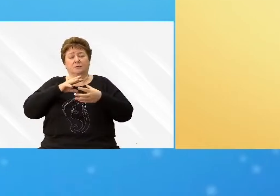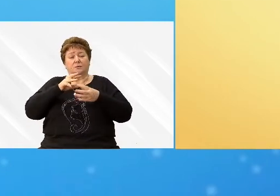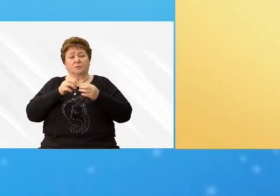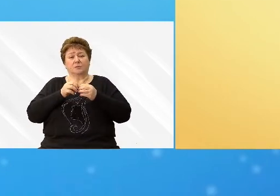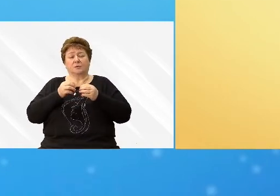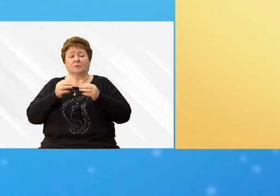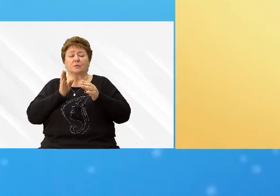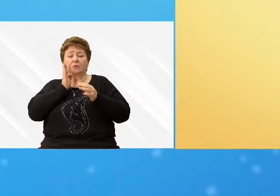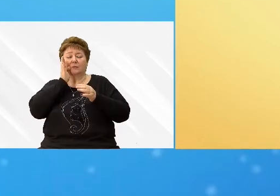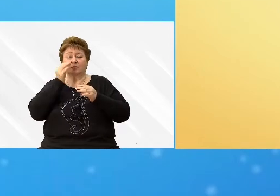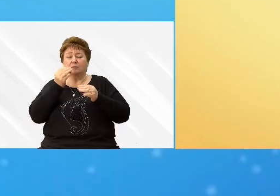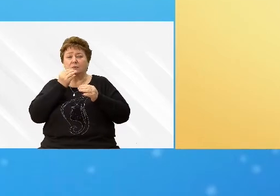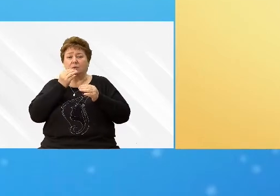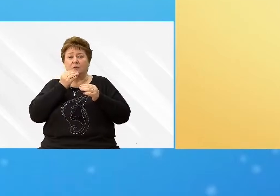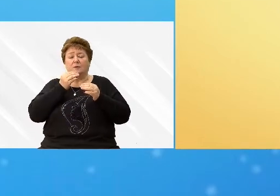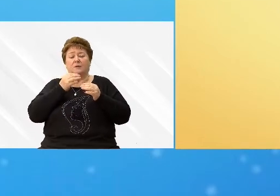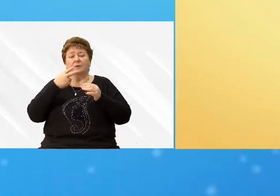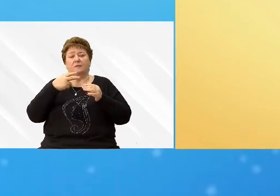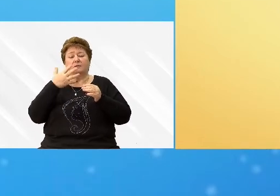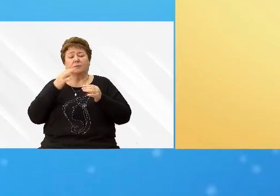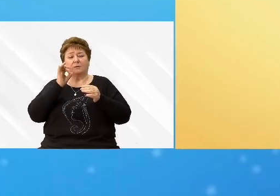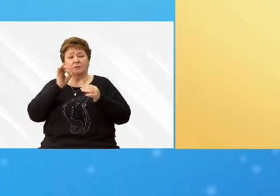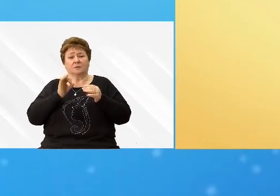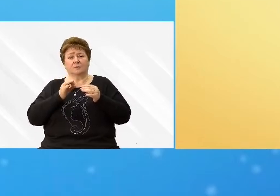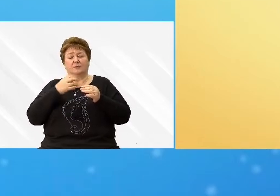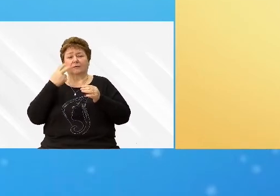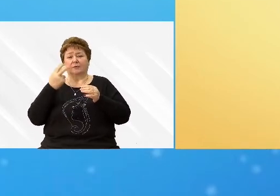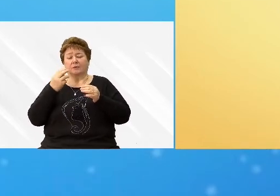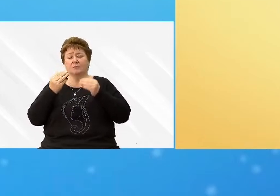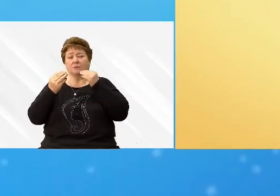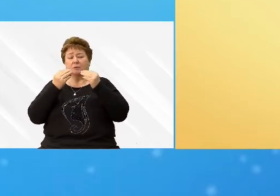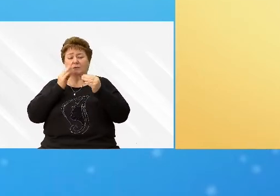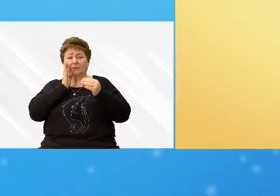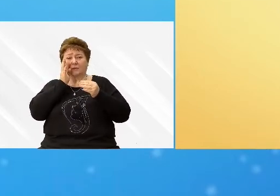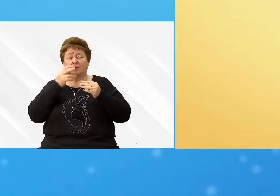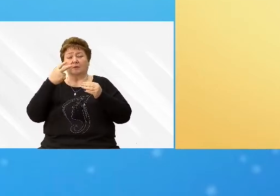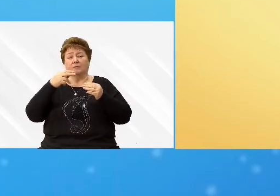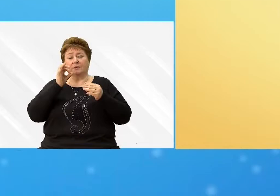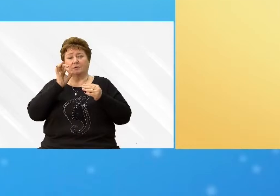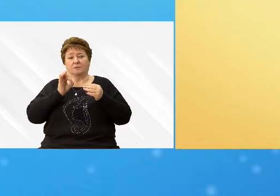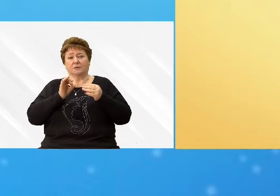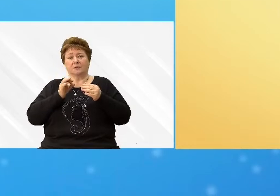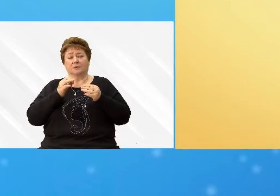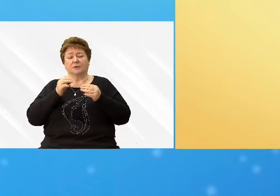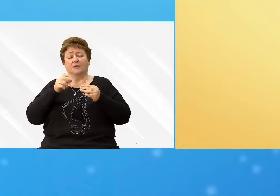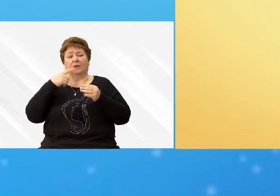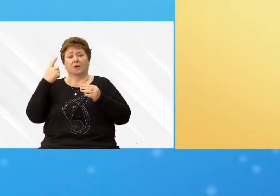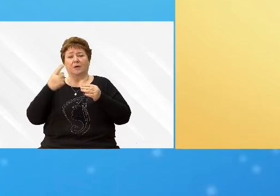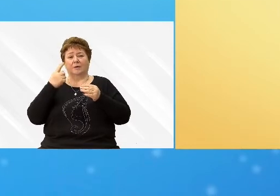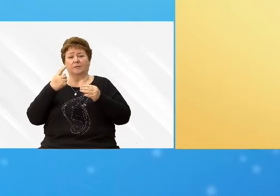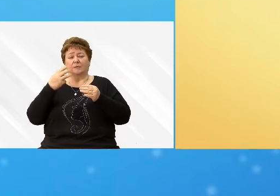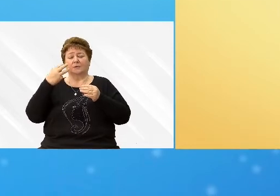завтрак 25 процентов второй завтрак 20 процентов обед